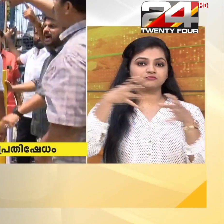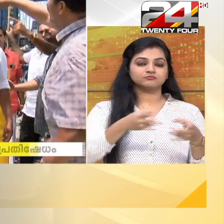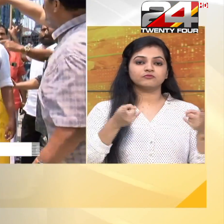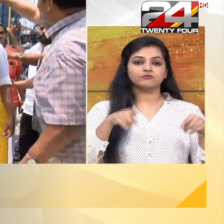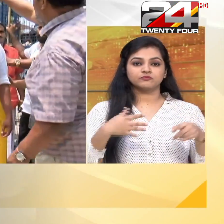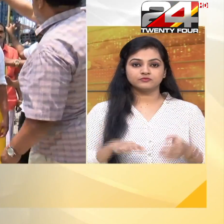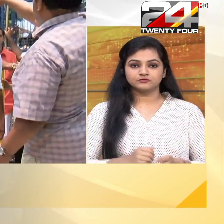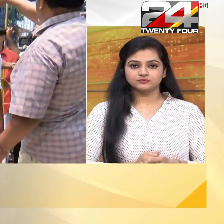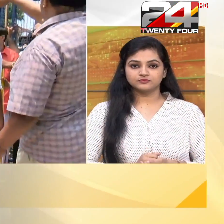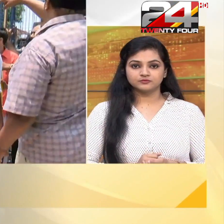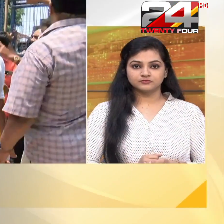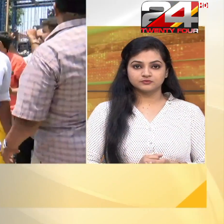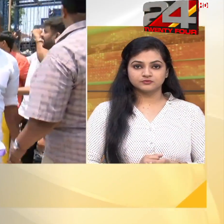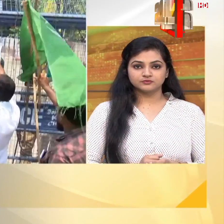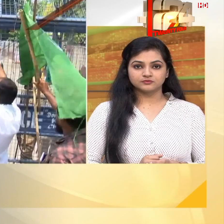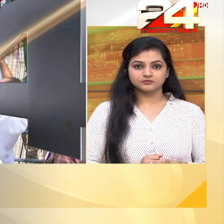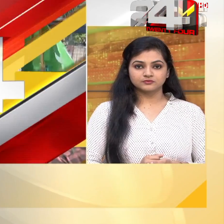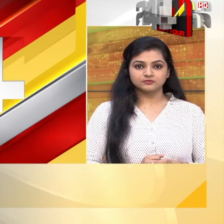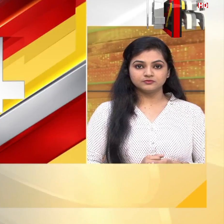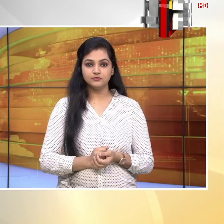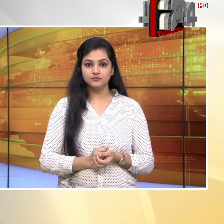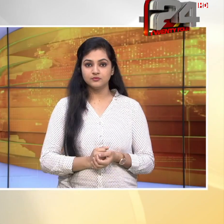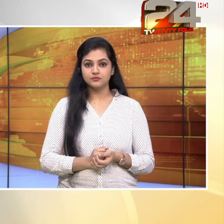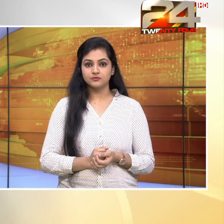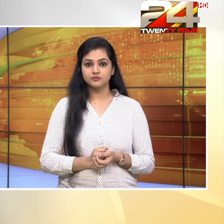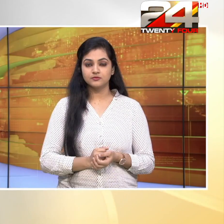വിവിധ ബ്യൂറോകൾക്കൊപ്പം 24 കോഴിക്കോട്.